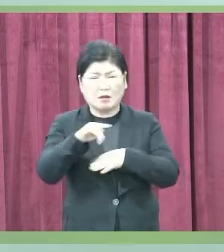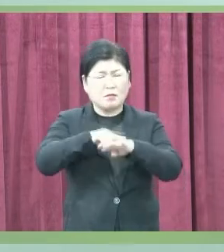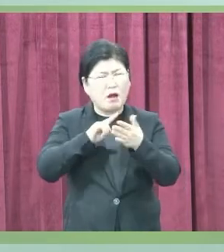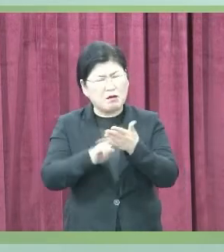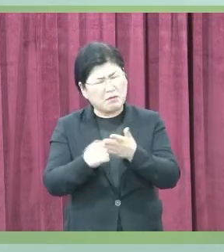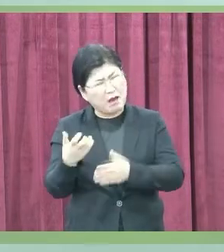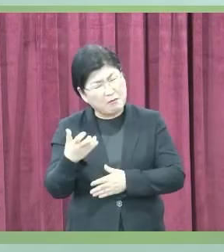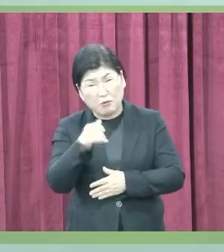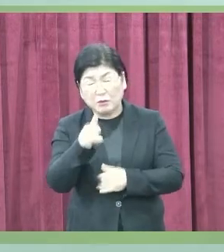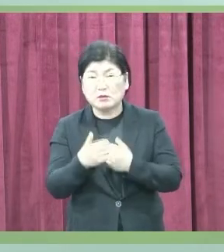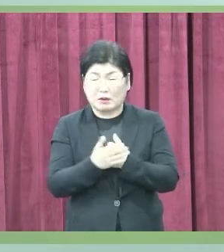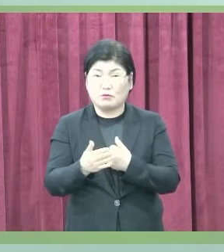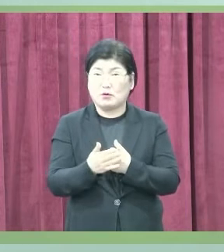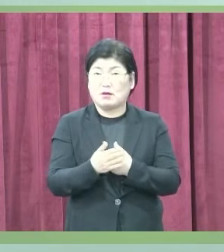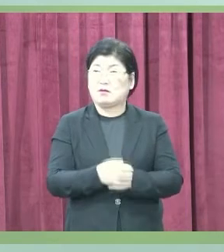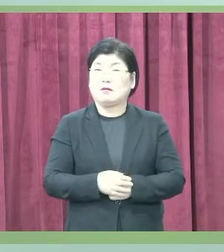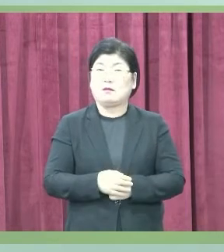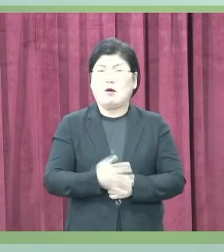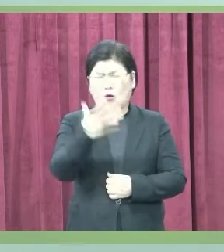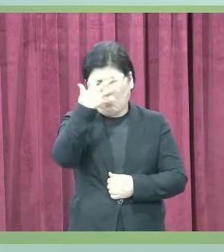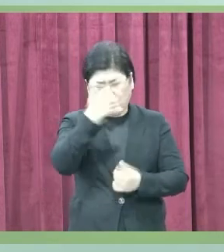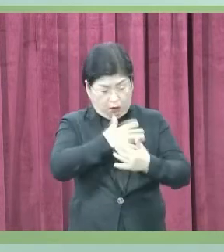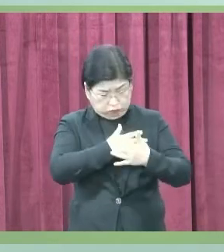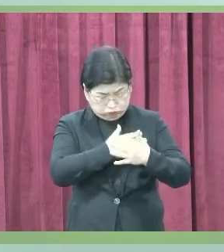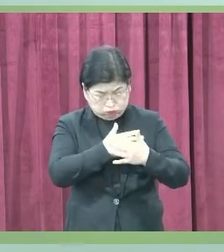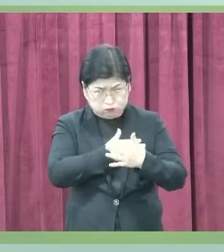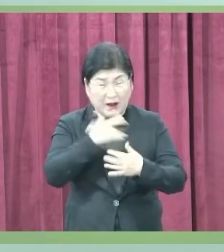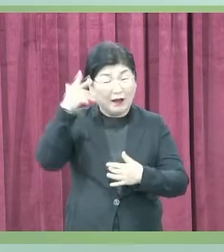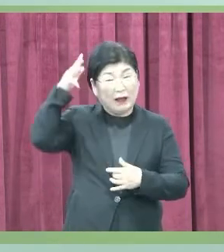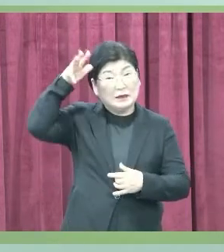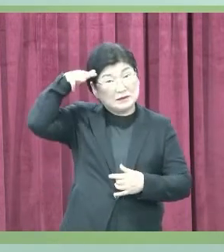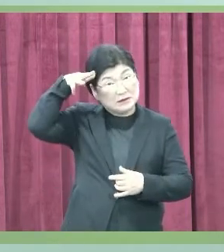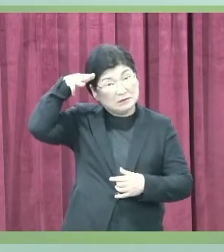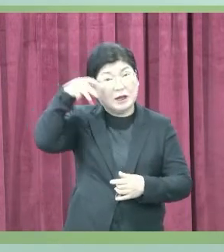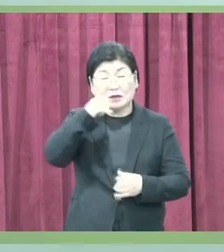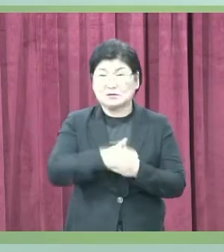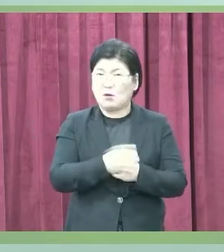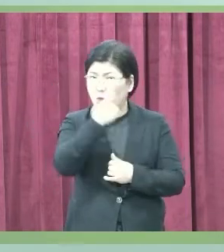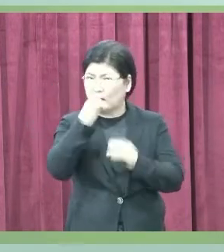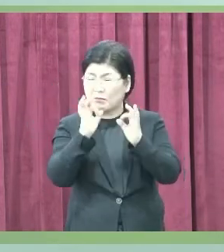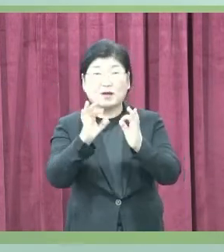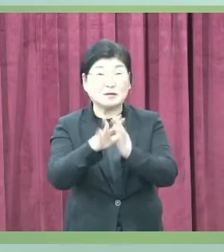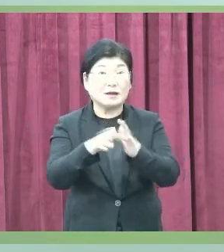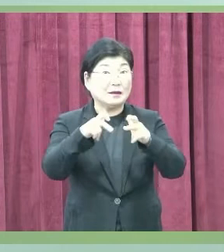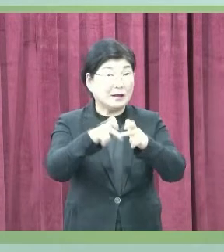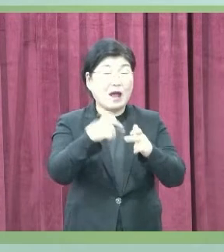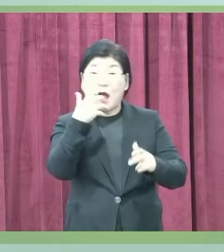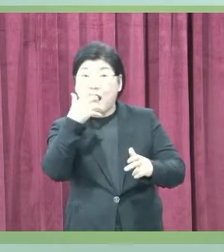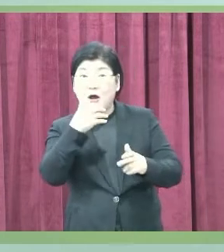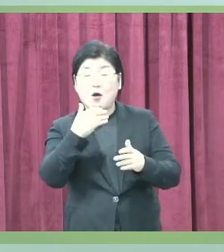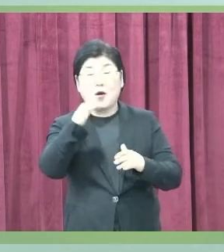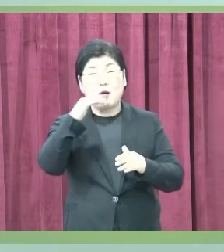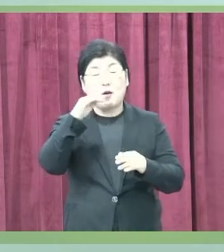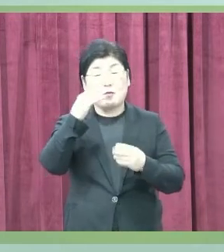같아요. 정신적 장애 외에도. 그래서 우울, 불안, 치매를 좀 봤습니다. 보면 장애인 대비 비장애인이